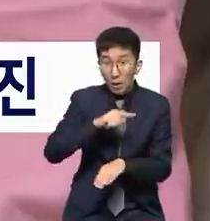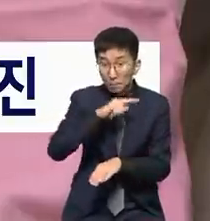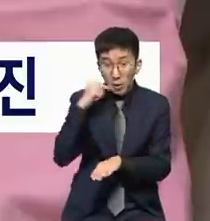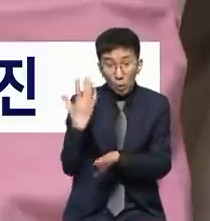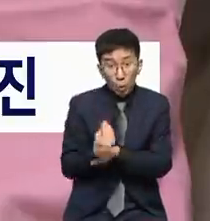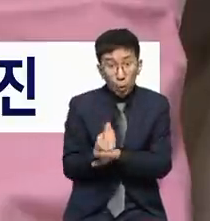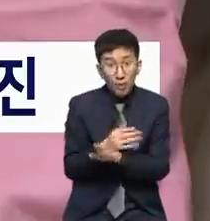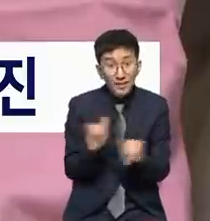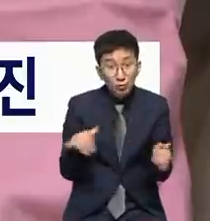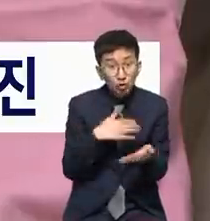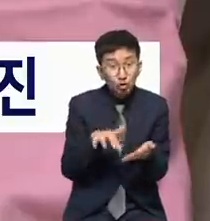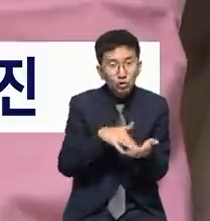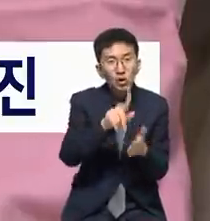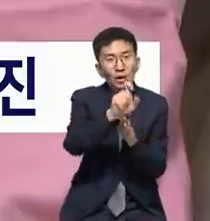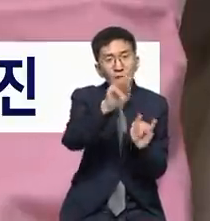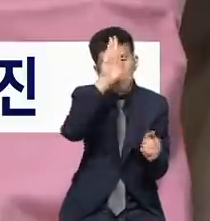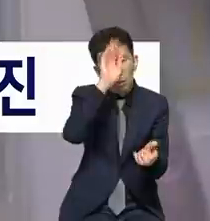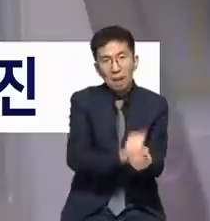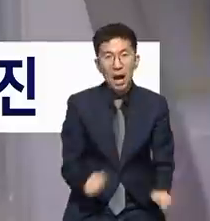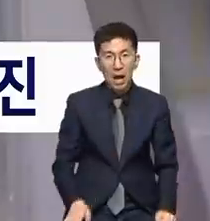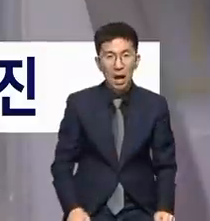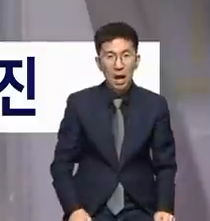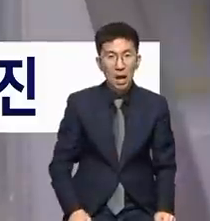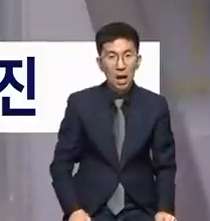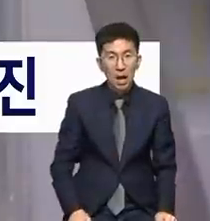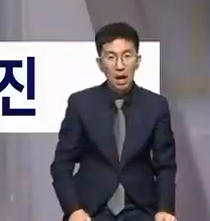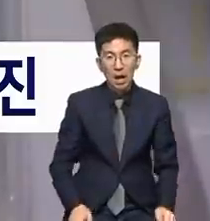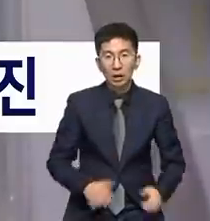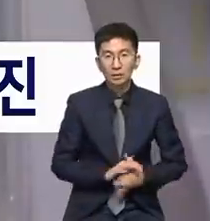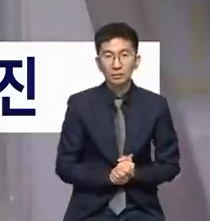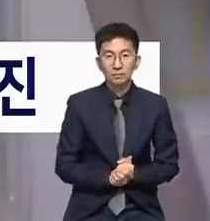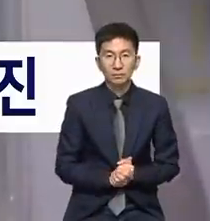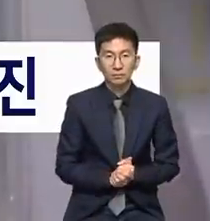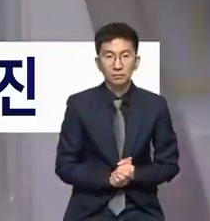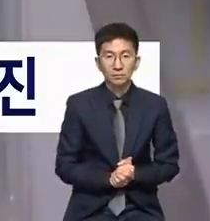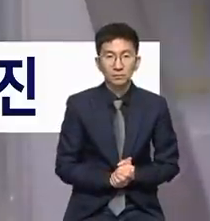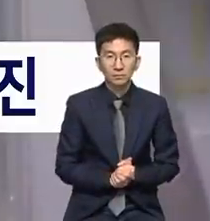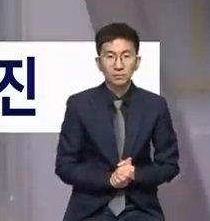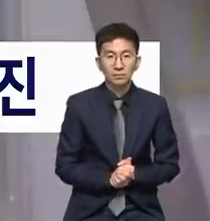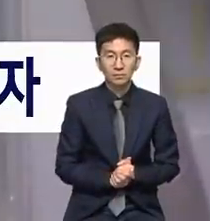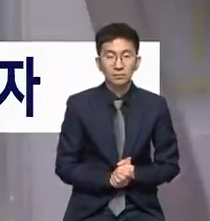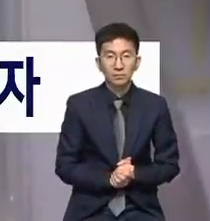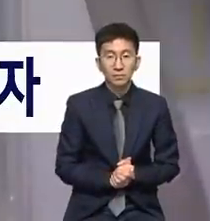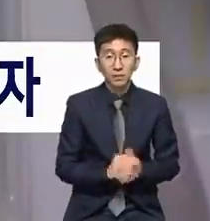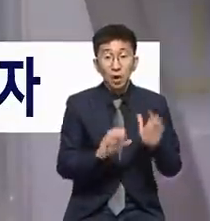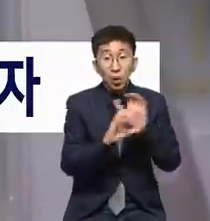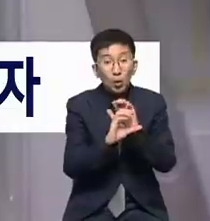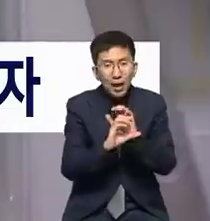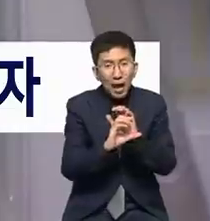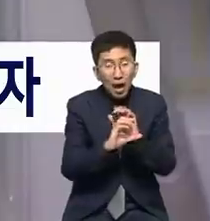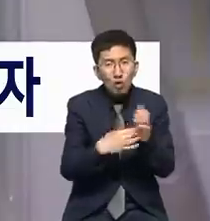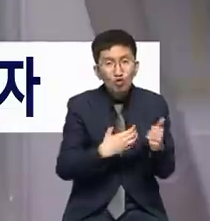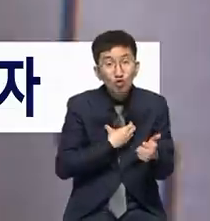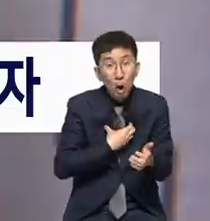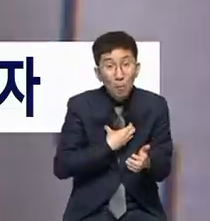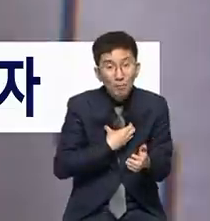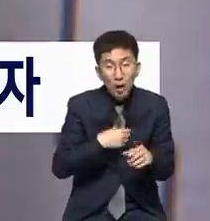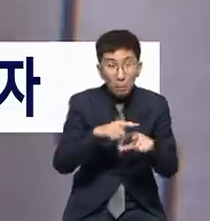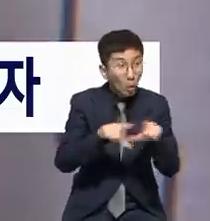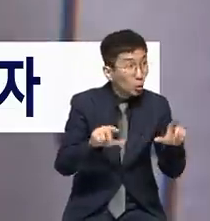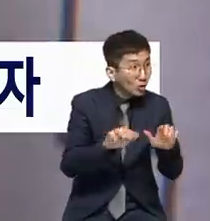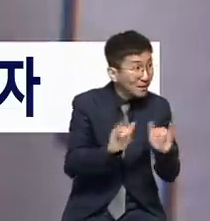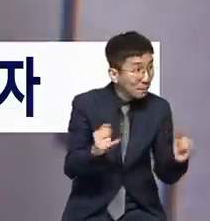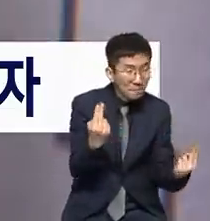11명이 집단 확진 판정을 받았습니다. 콩팥병 환자는 코로나 치명률이 2배에서